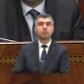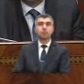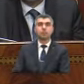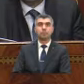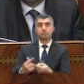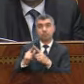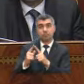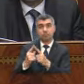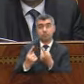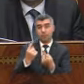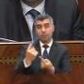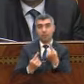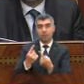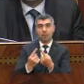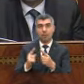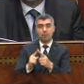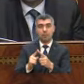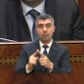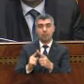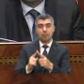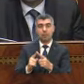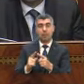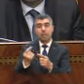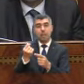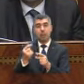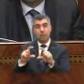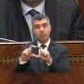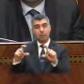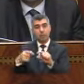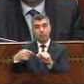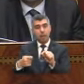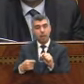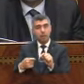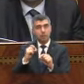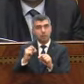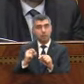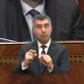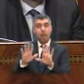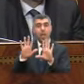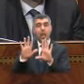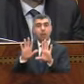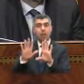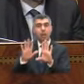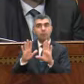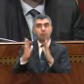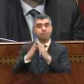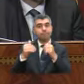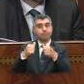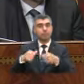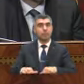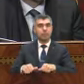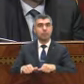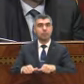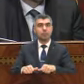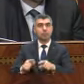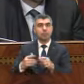يعني بالنسبة كتفرض عليه أولا ثمن التذكرة وثانيا الحجر لمدة 10 أيام على الأقل، رغم أنهم كيتوفروا